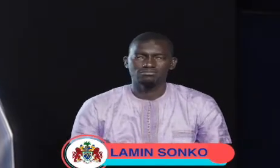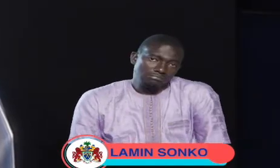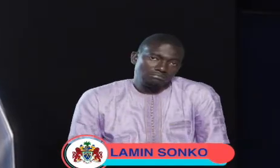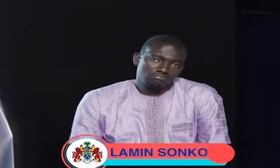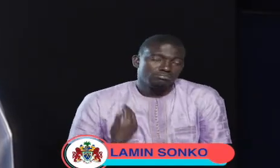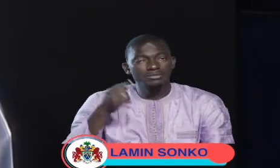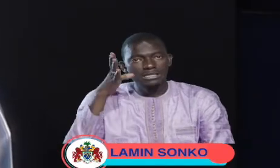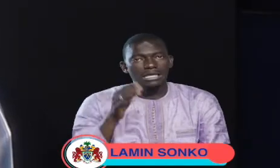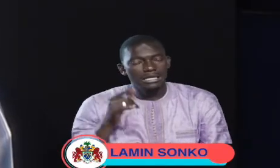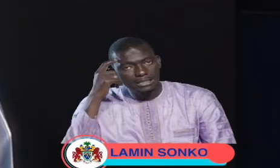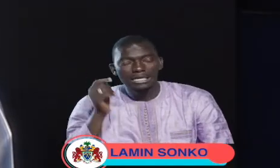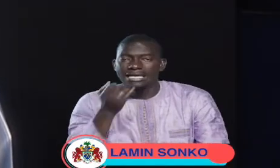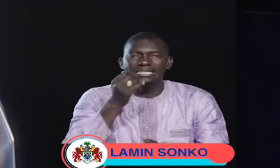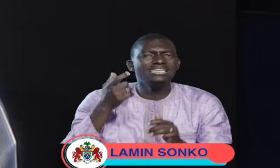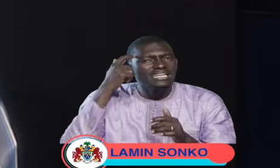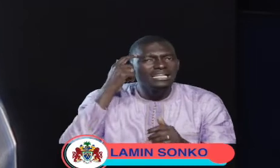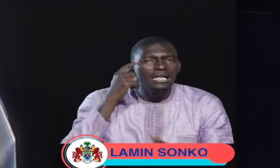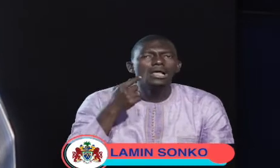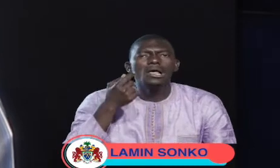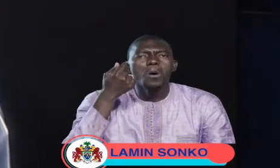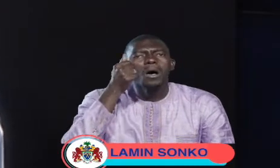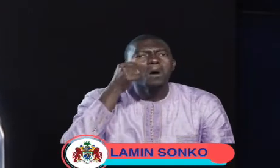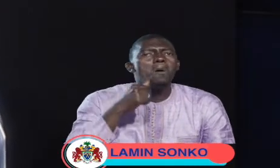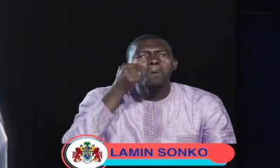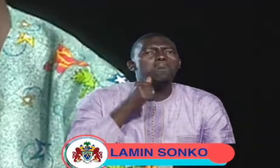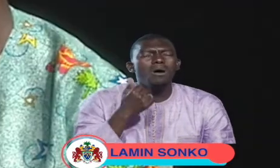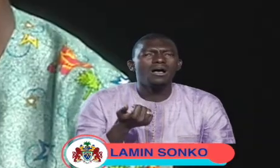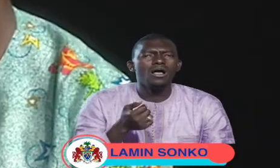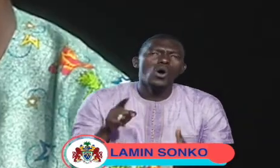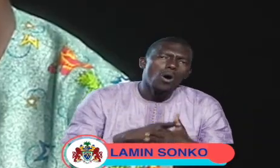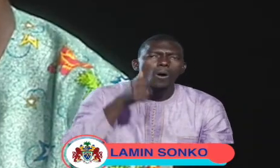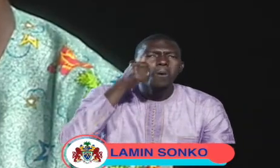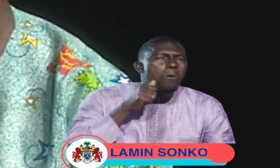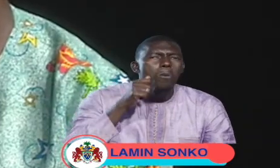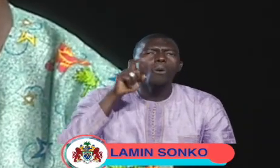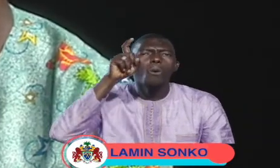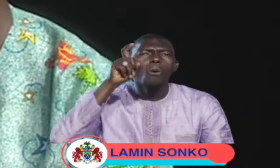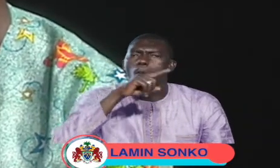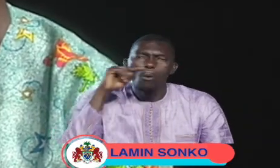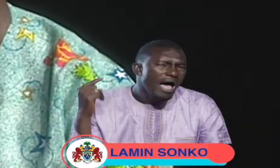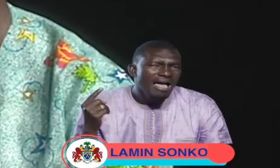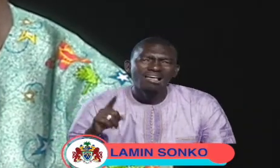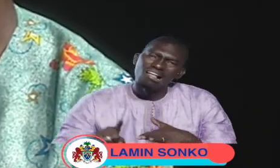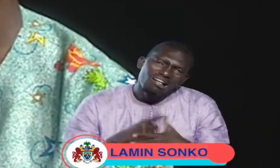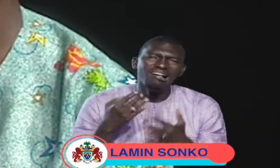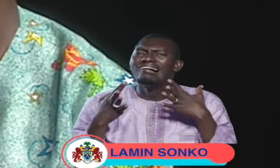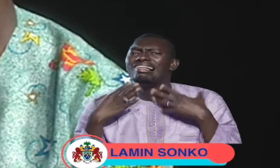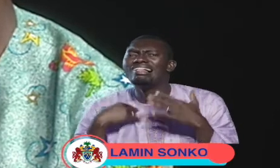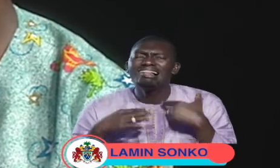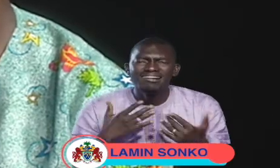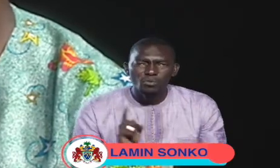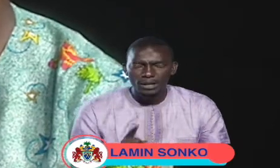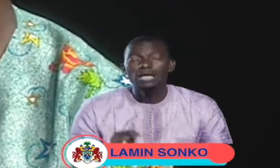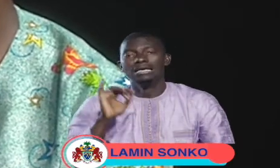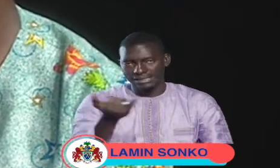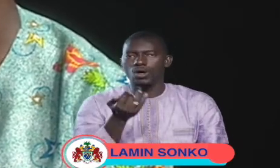wax ne da nga leka liñong da nga leka lele nda lolou noko gisse jerejef Babacar leka amna amna